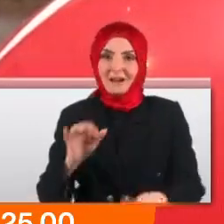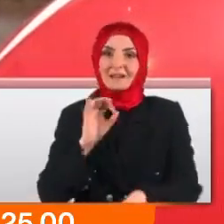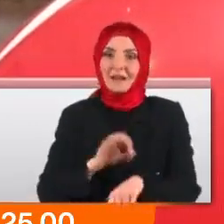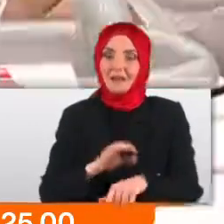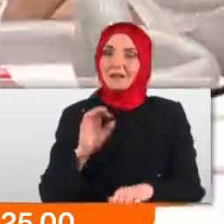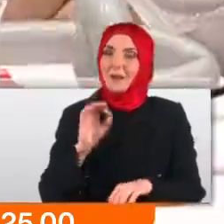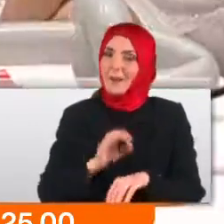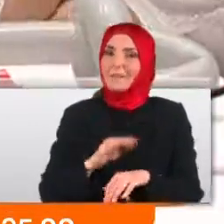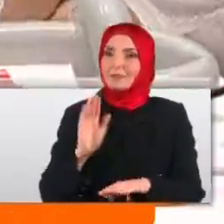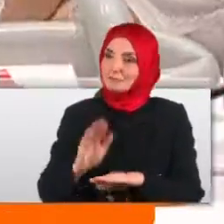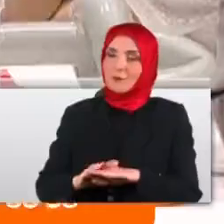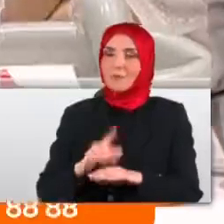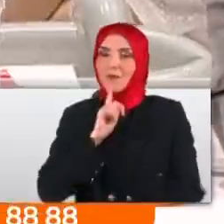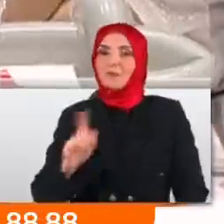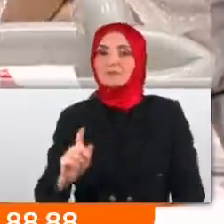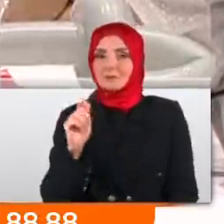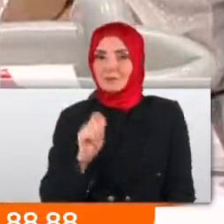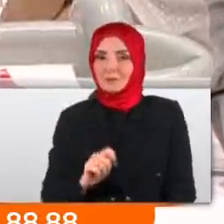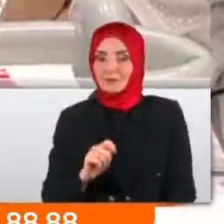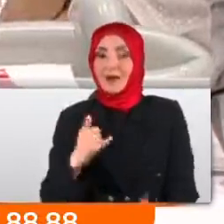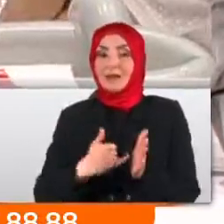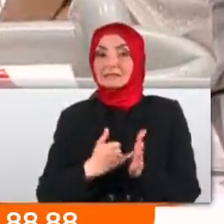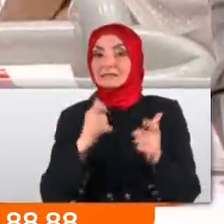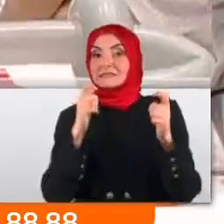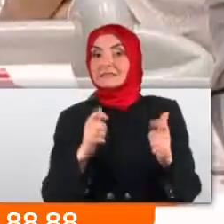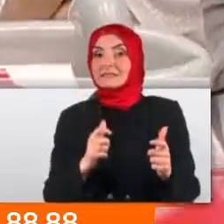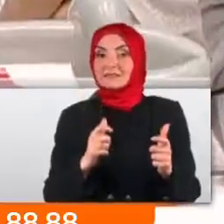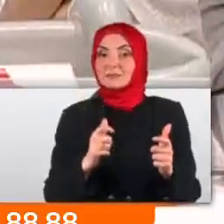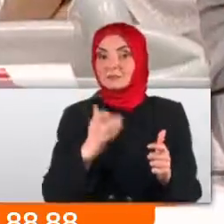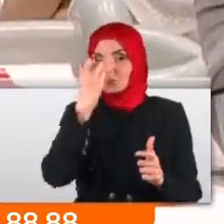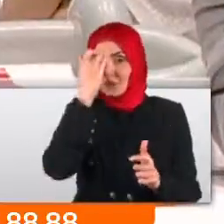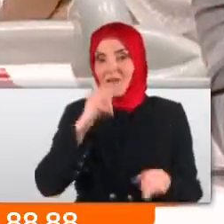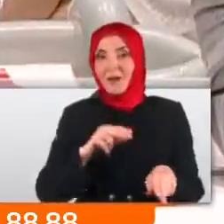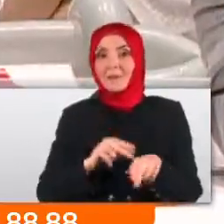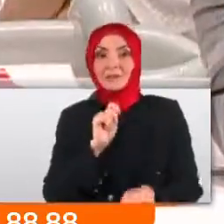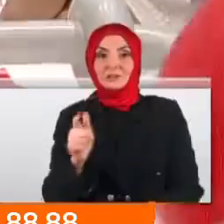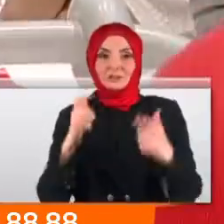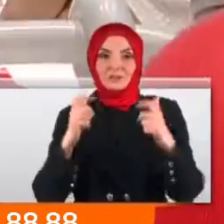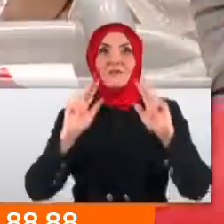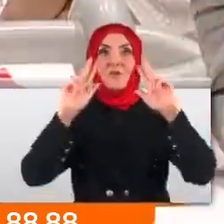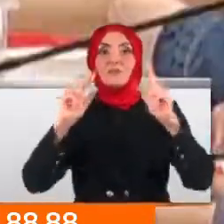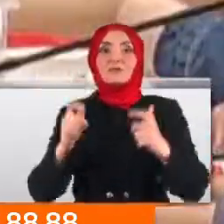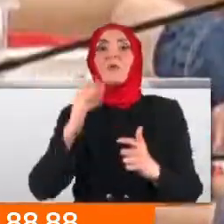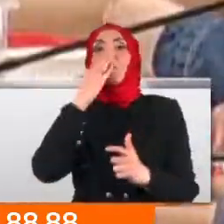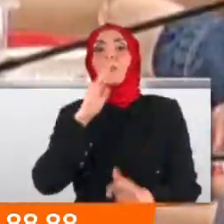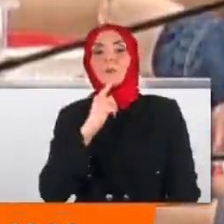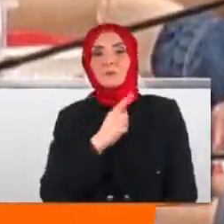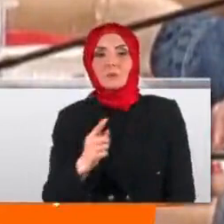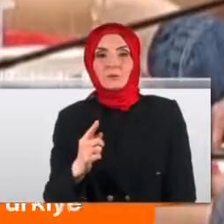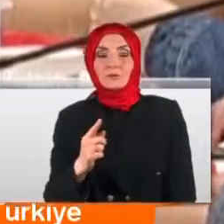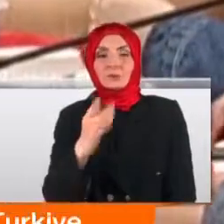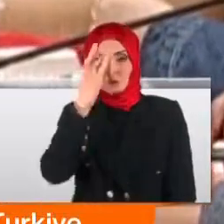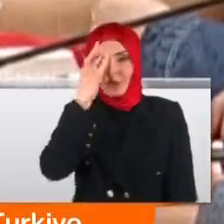talimatını da verdi. Gaziantep Şehit Kamil ilçesinde de hiç voleybol sahası yok, onu yaptırırdım. Şehit